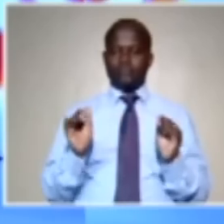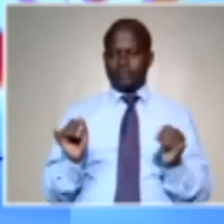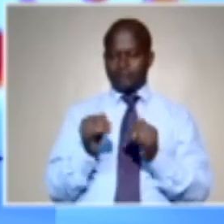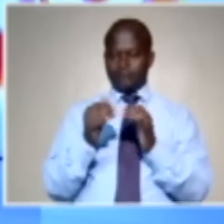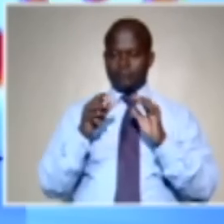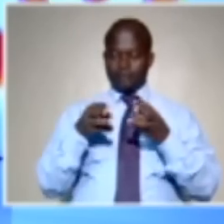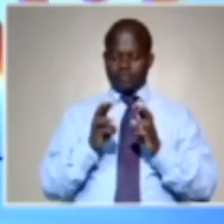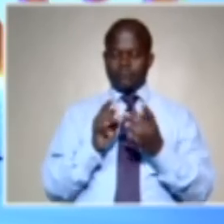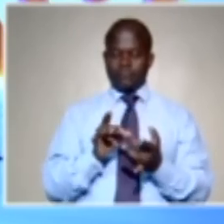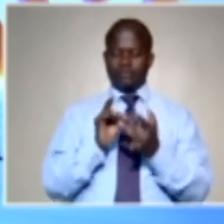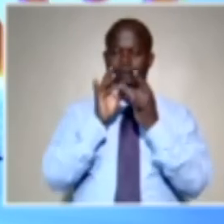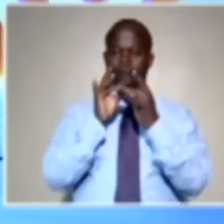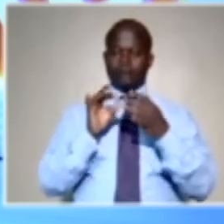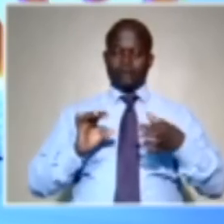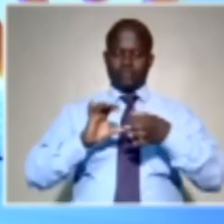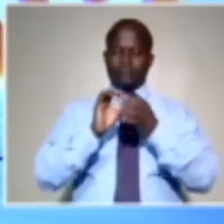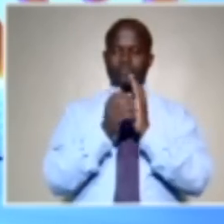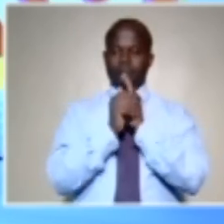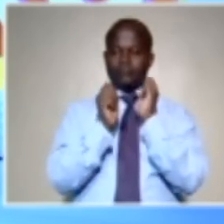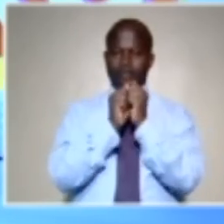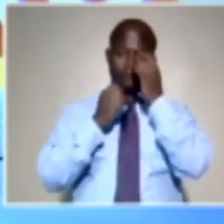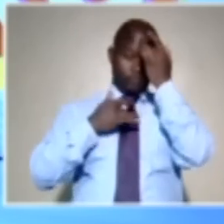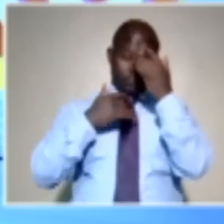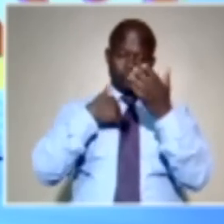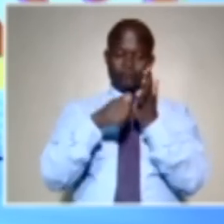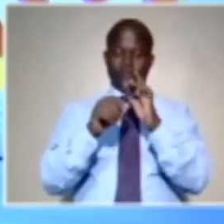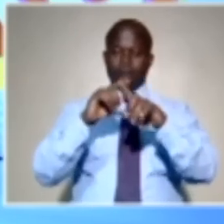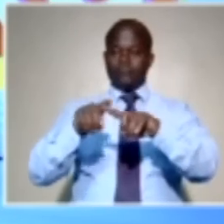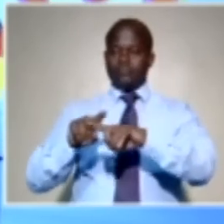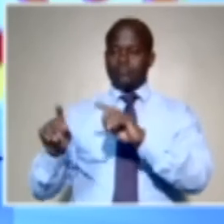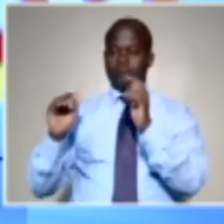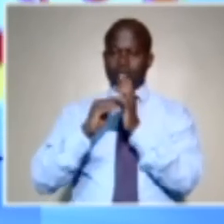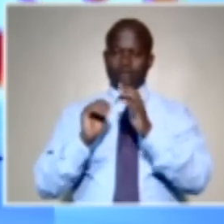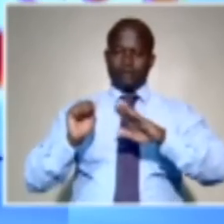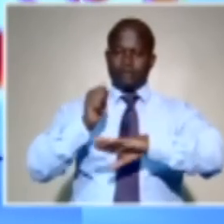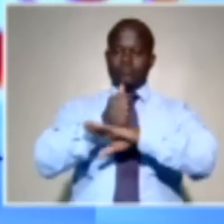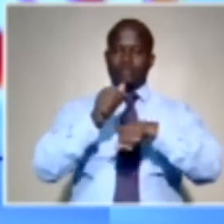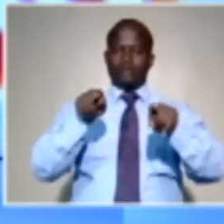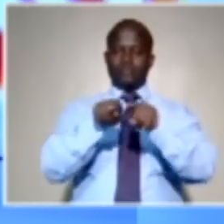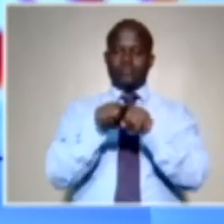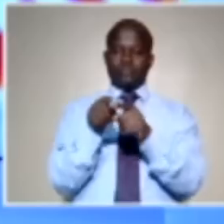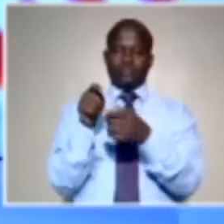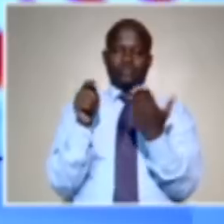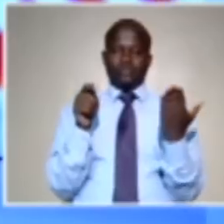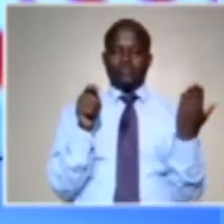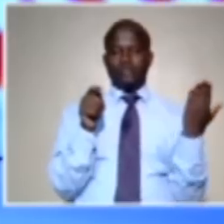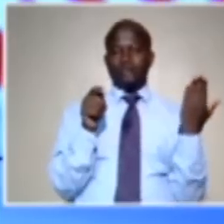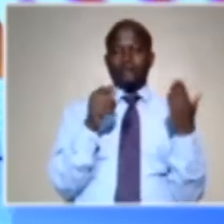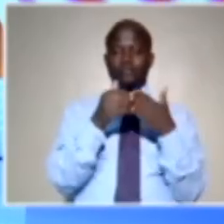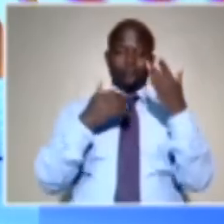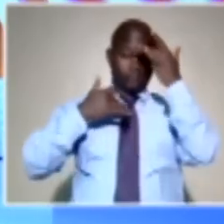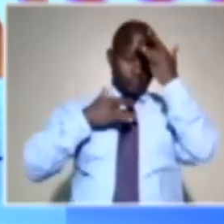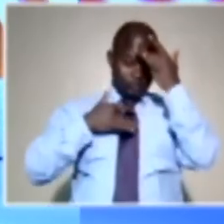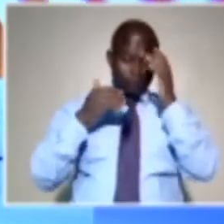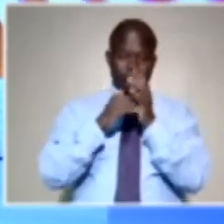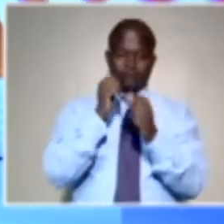barimo kugerageza uburyo budasanzwe bwo guhuza inzobere n'abarwayi bafite ibibazo binyuranye kongera gusubira uko bari bameze mbere y'uko barwara